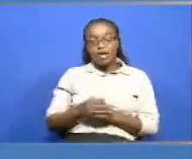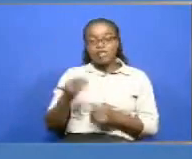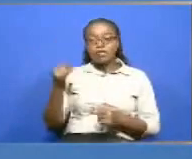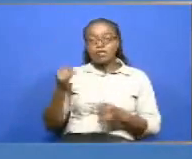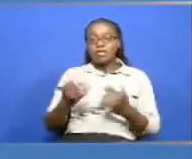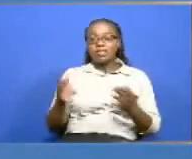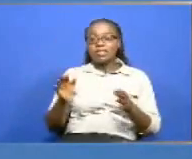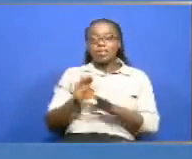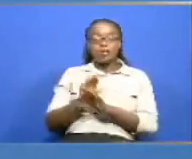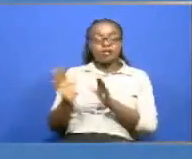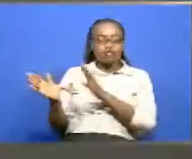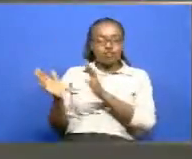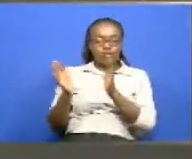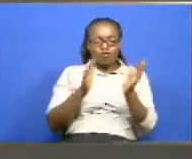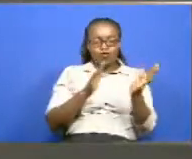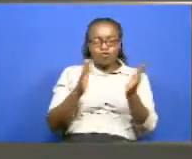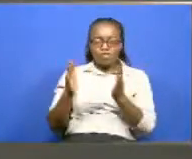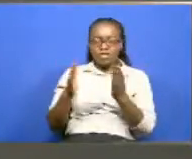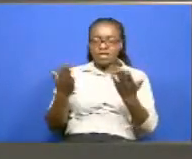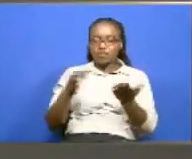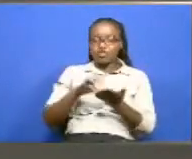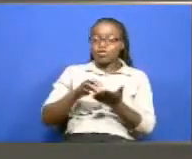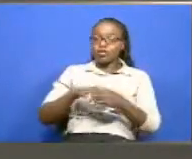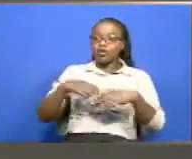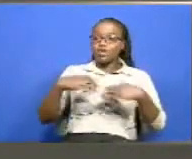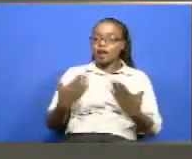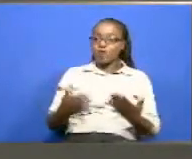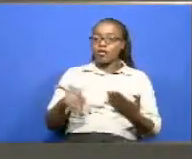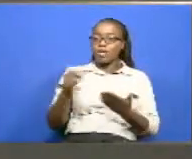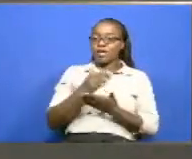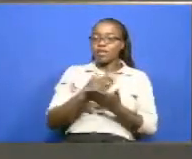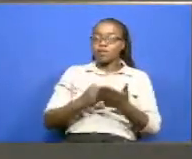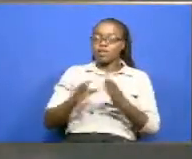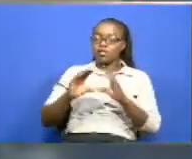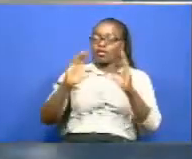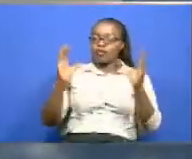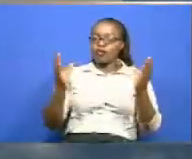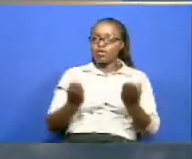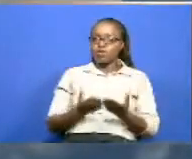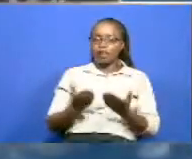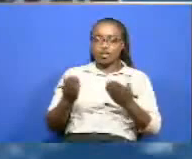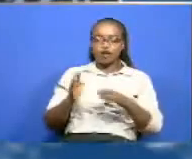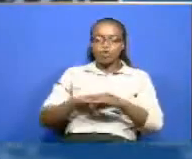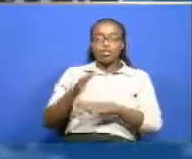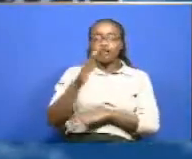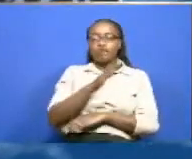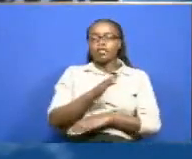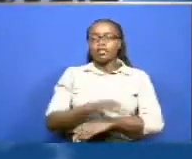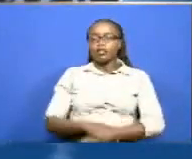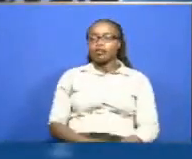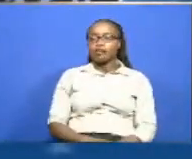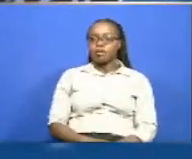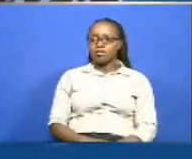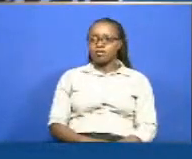wa hali ya hewa, tupate sasa hali itakavyokuwa katika maeneo mengine duniani. Jioni njema.